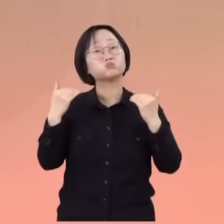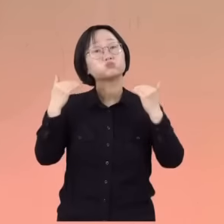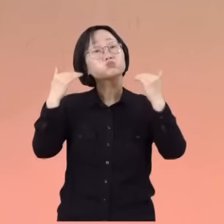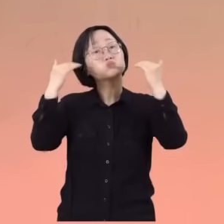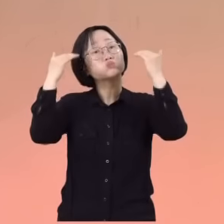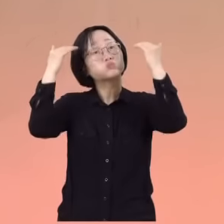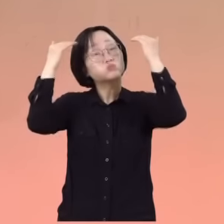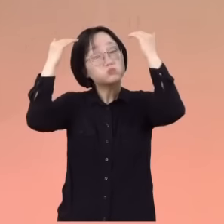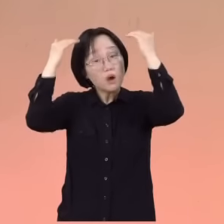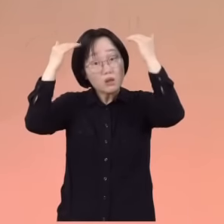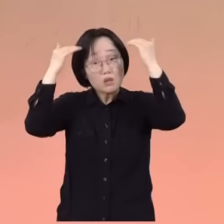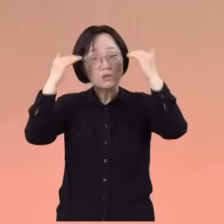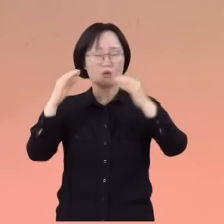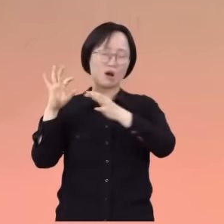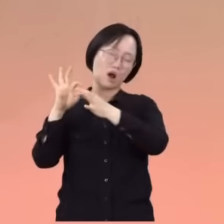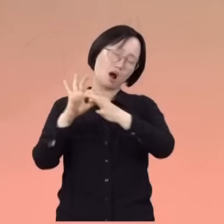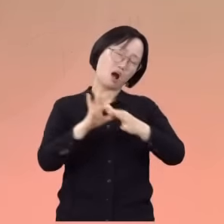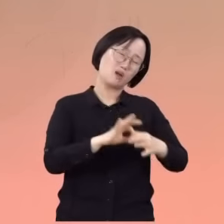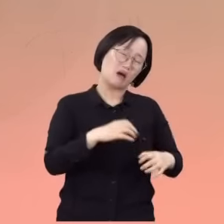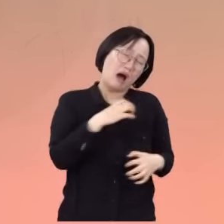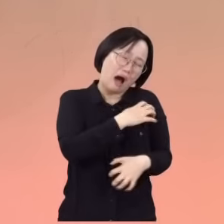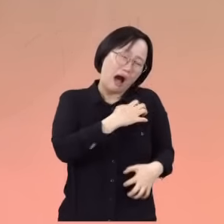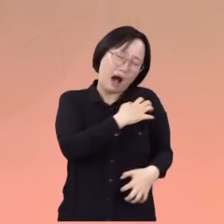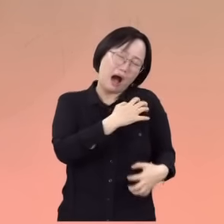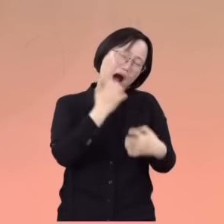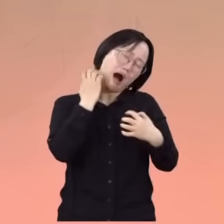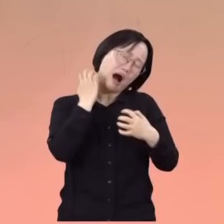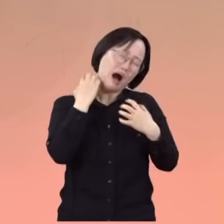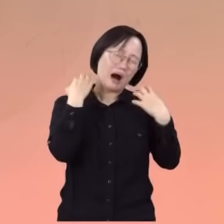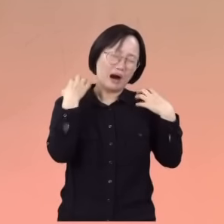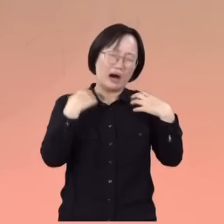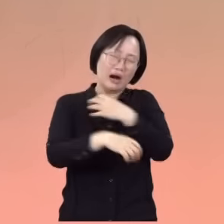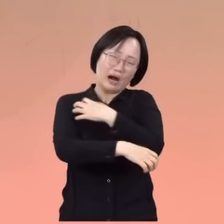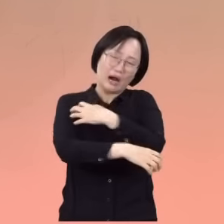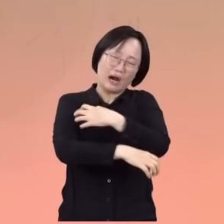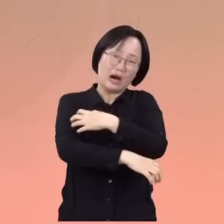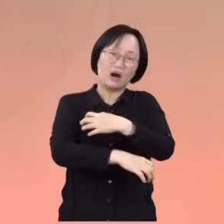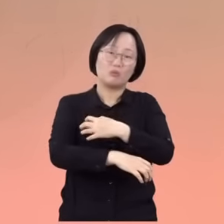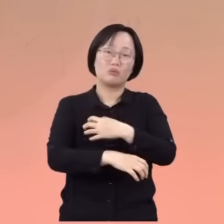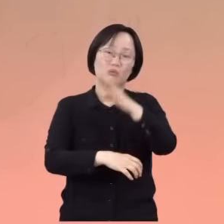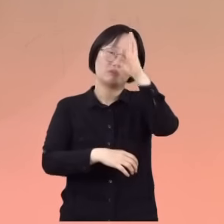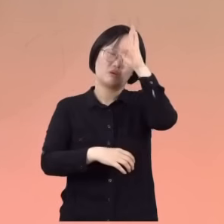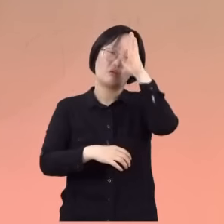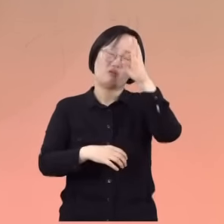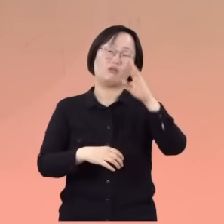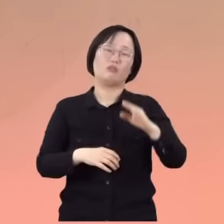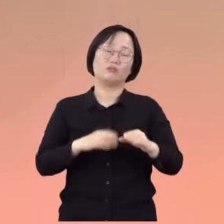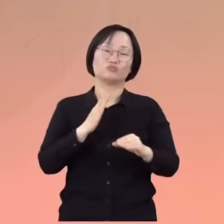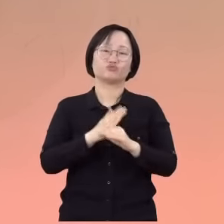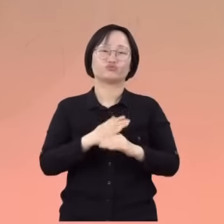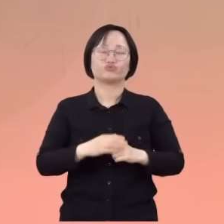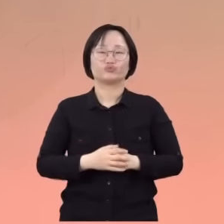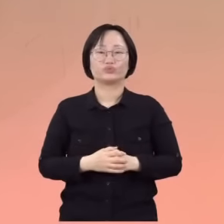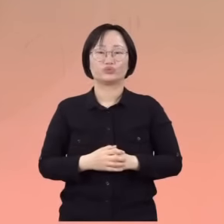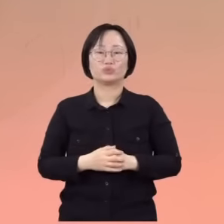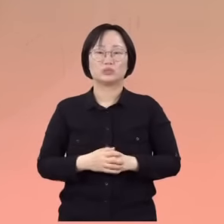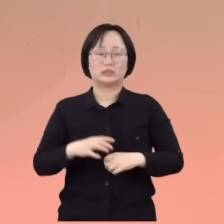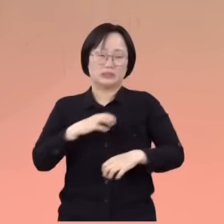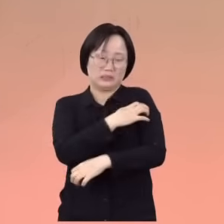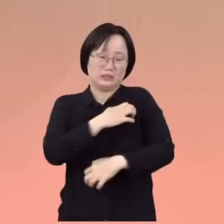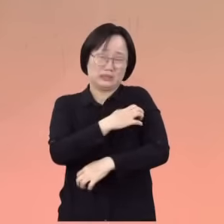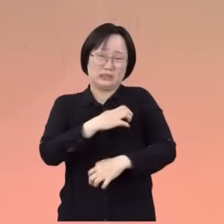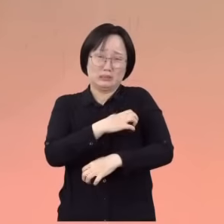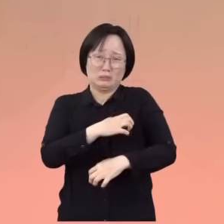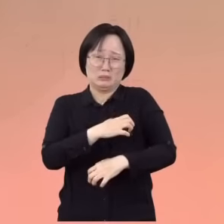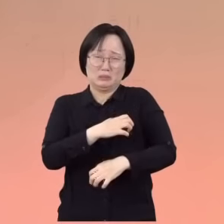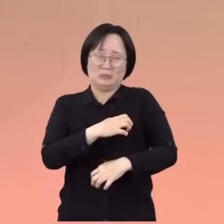가지고 막 컨디션이 안 좋 때는 아토피에서 막 짓물이 나올 정도로 막 글다 보면 막 짓물이 날 정도로